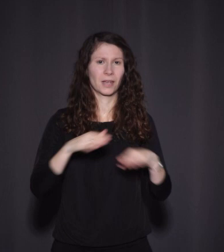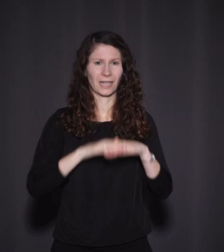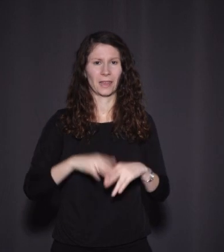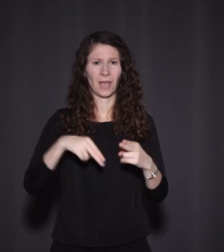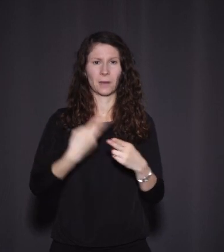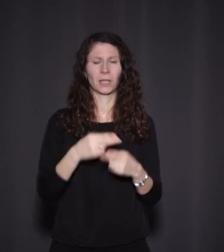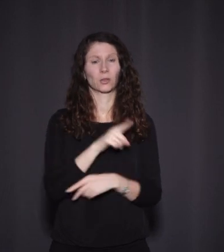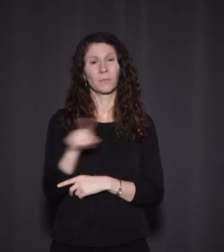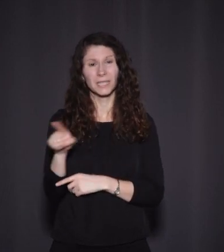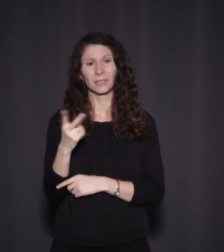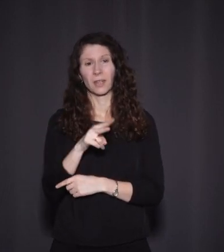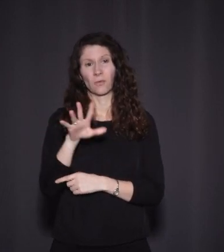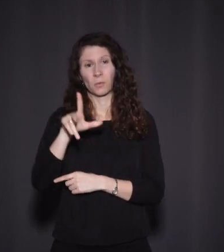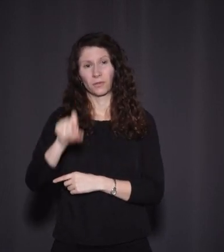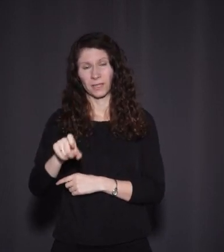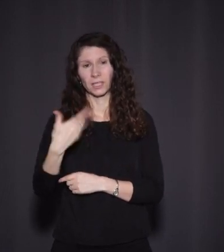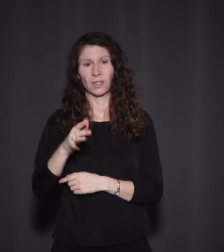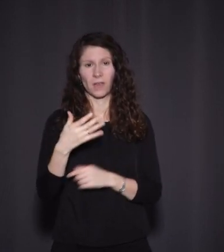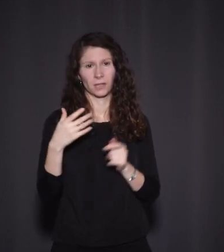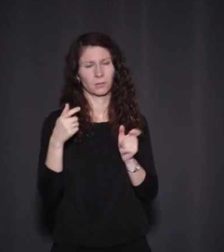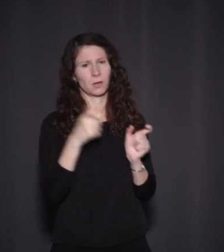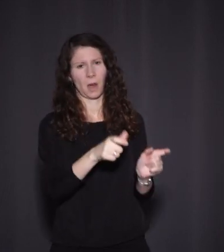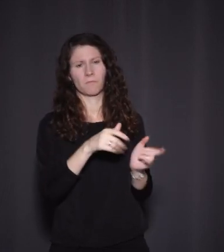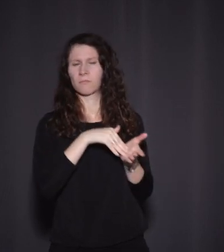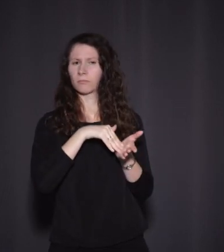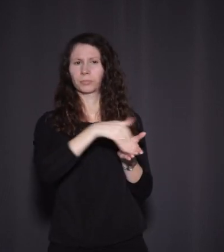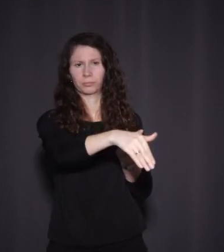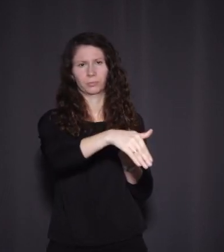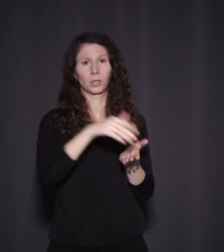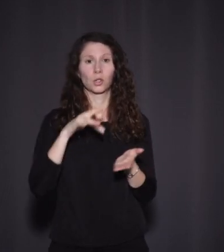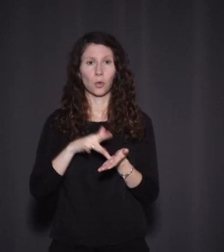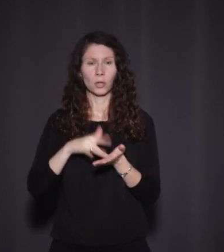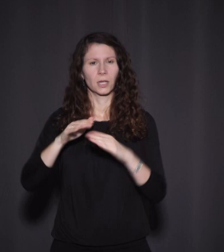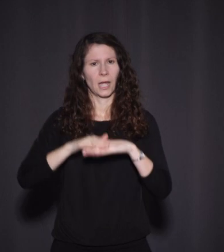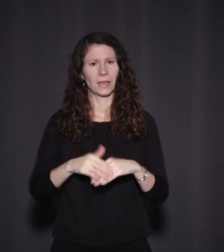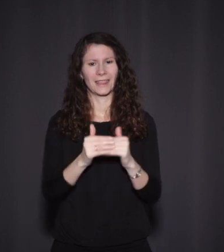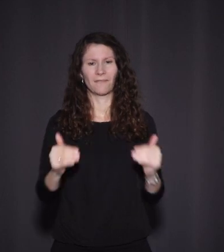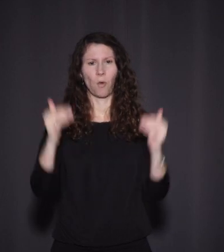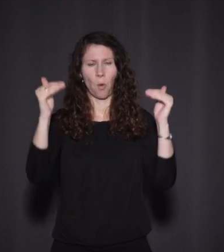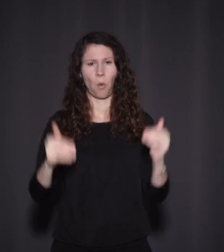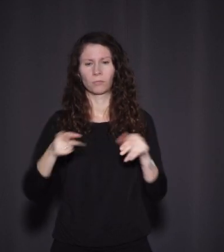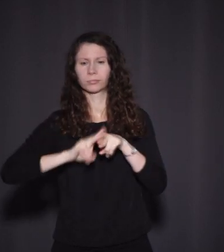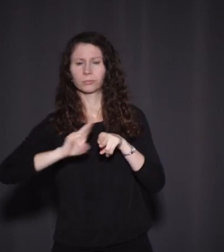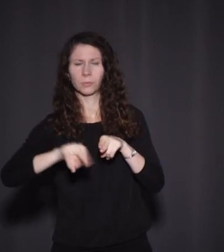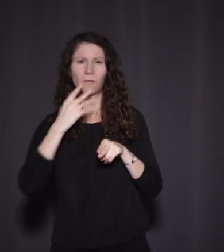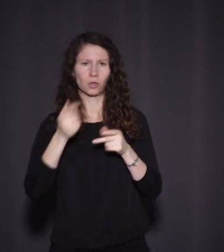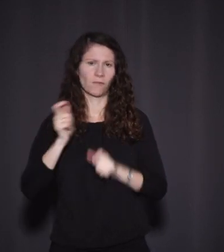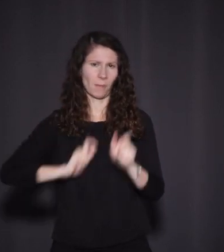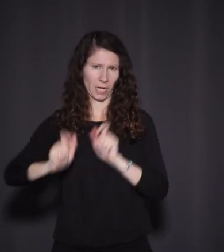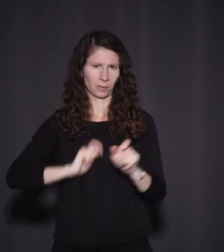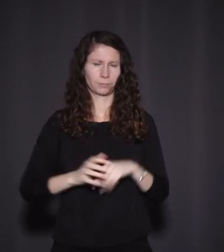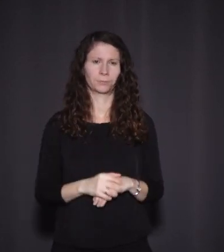einschließlich 2025 ausgeschlossen worden ist, um Eingriffe in das Rentenniveau zu vermeiden. Und